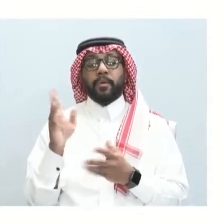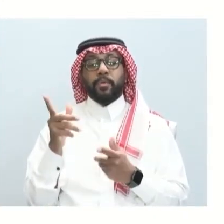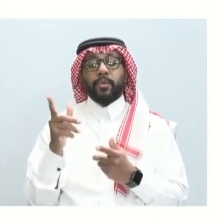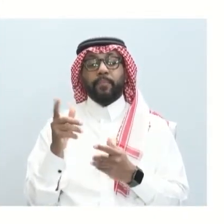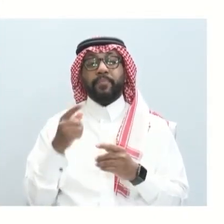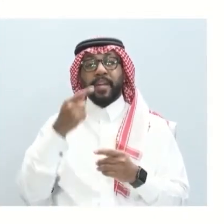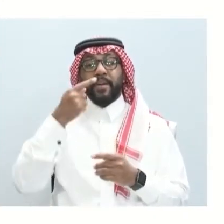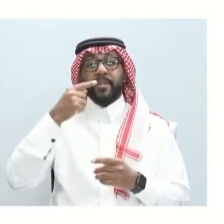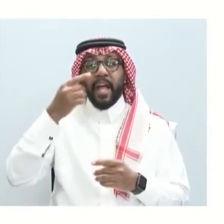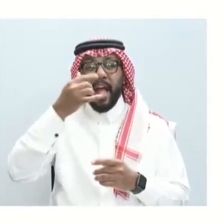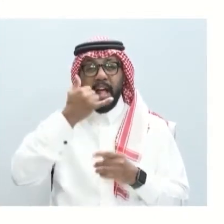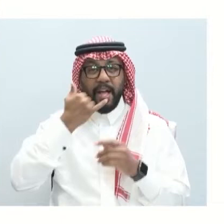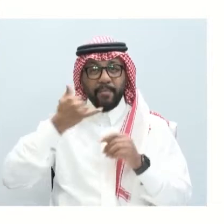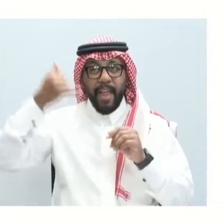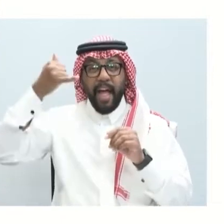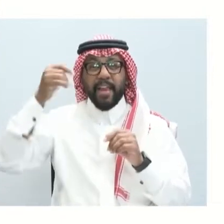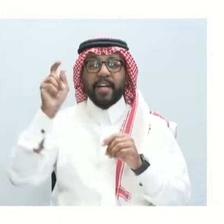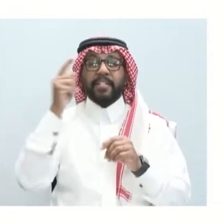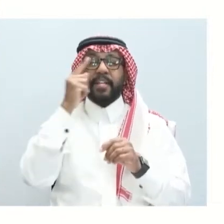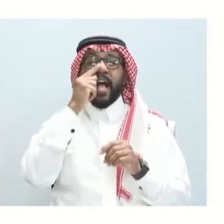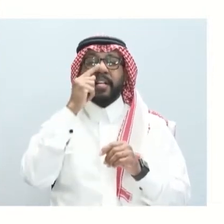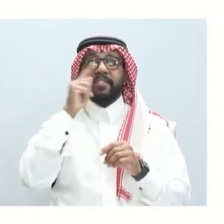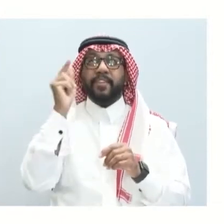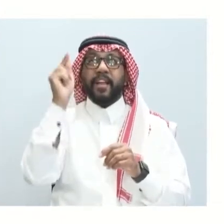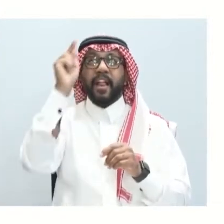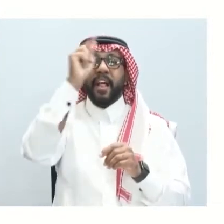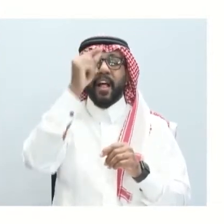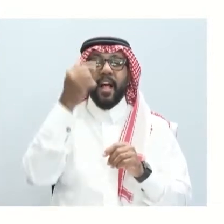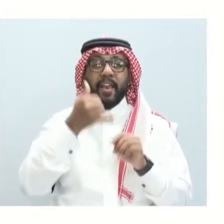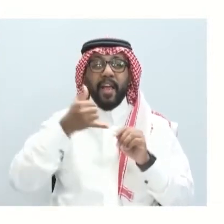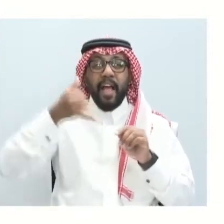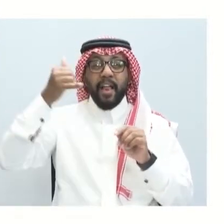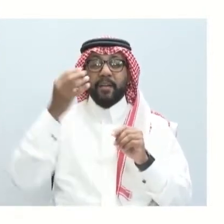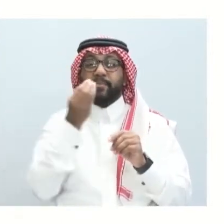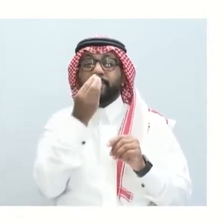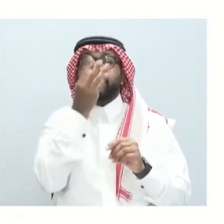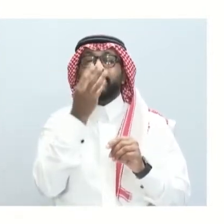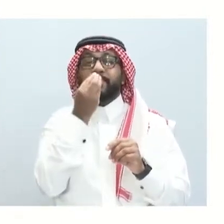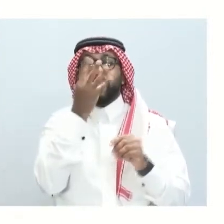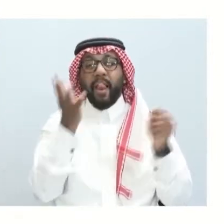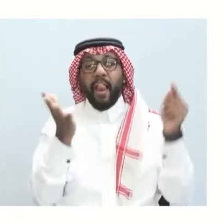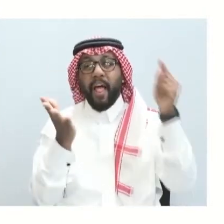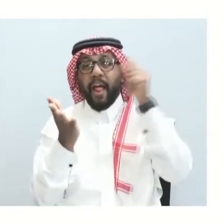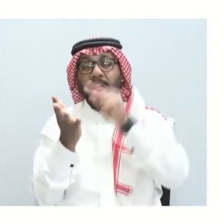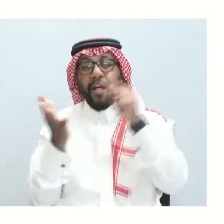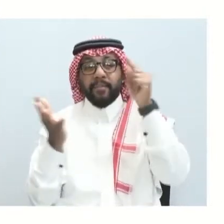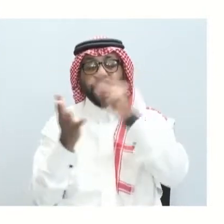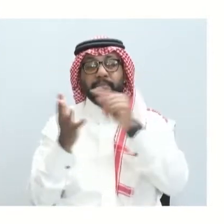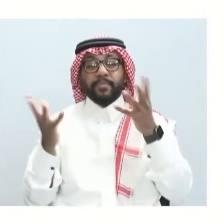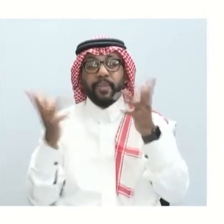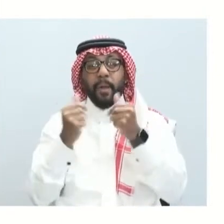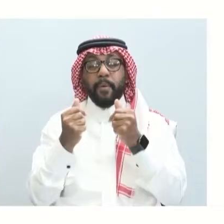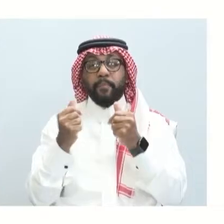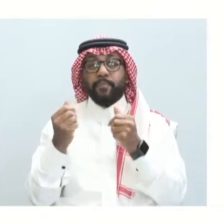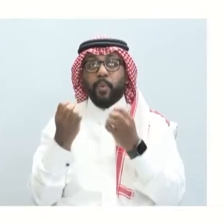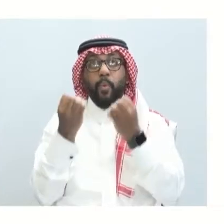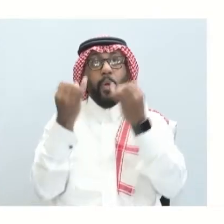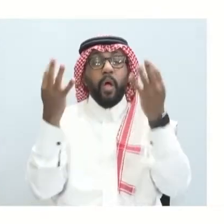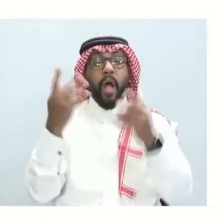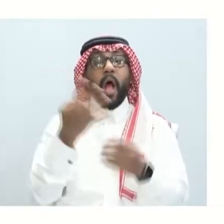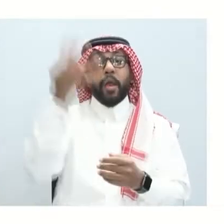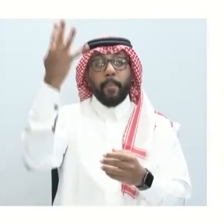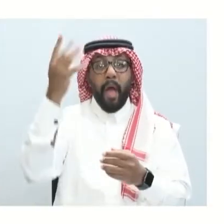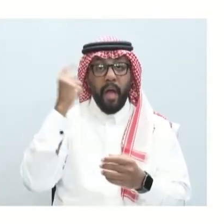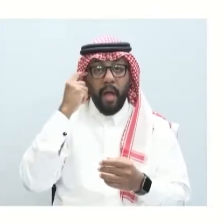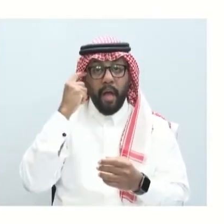عشر نحلات على زهره طار منها اربعه كم نحله بقيت على الزهره ما رايكم كيف